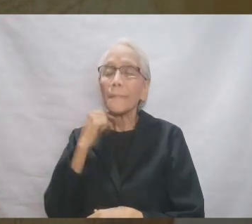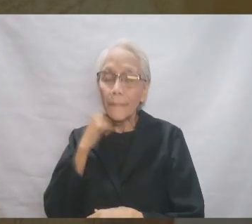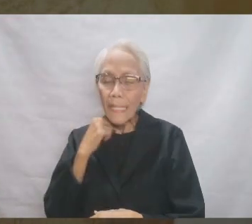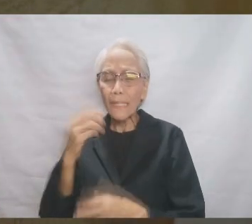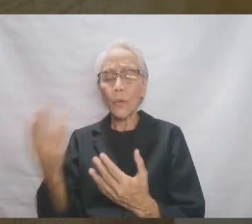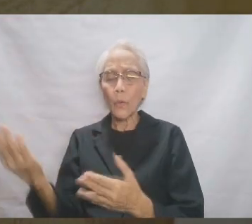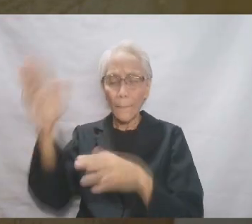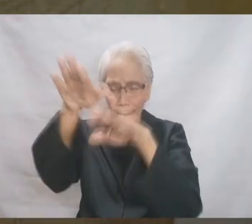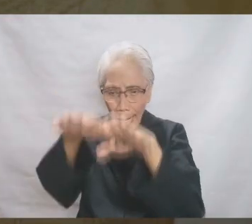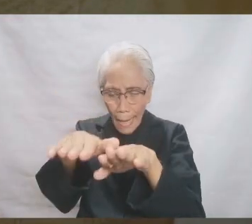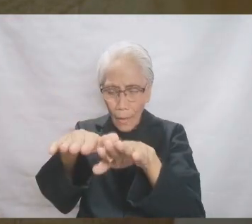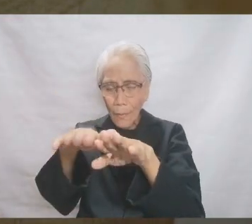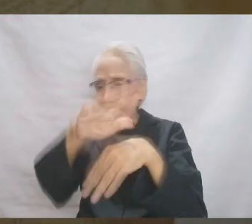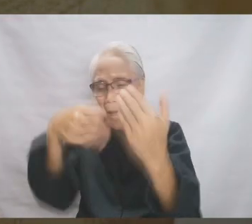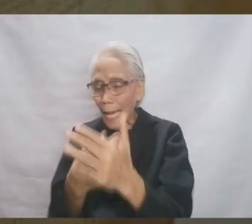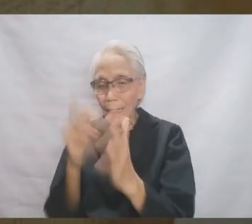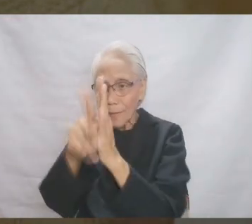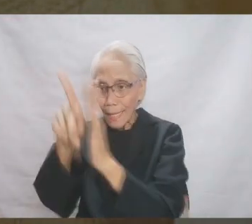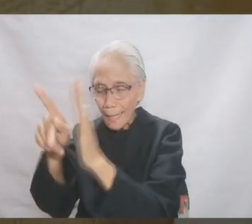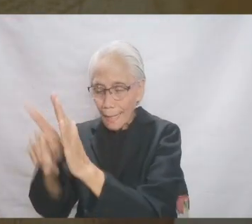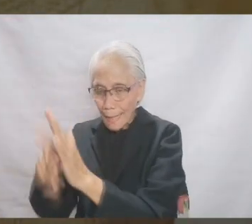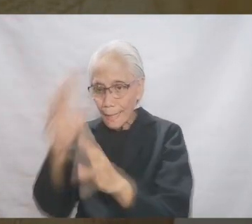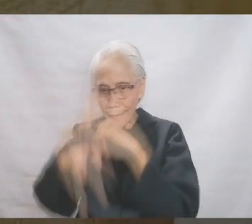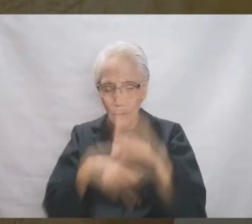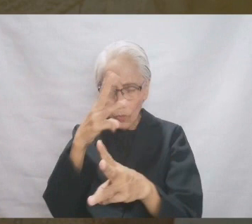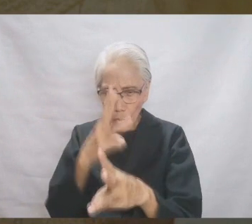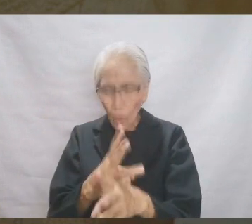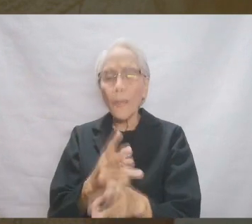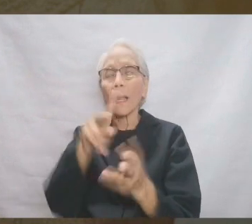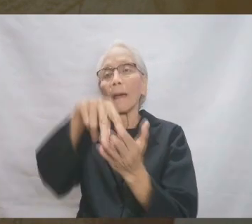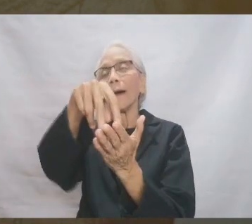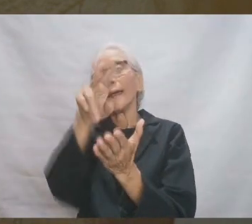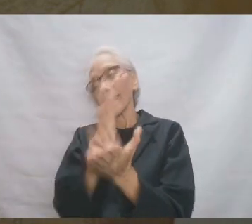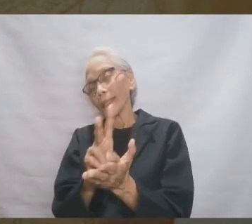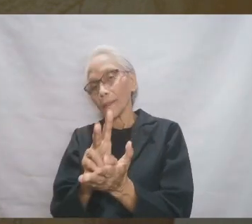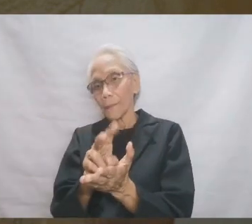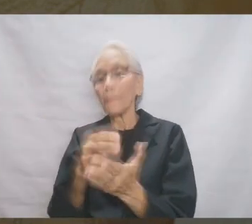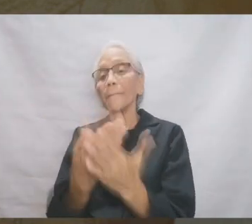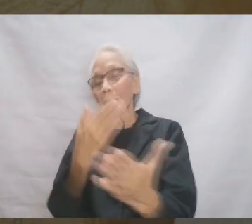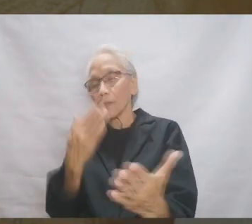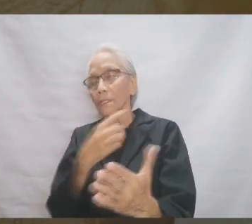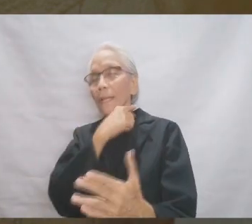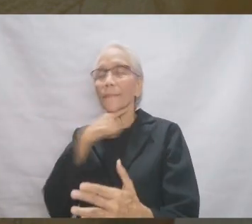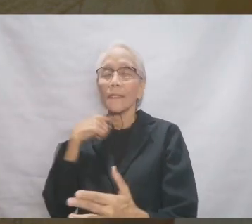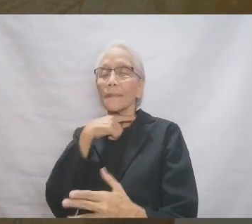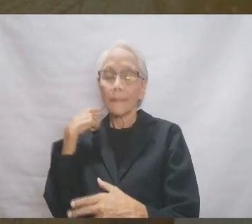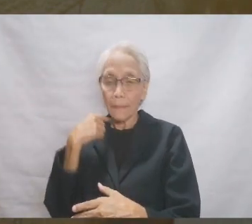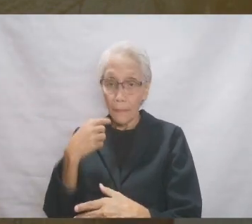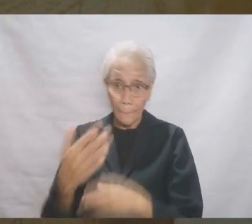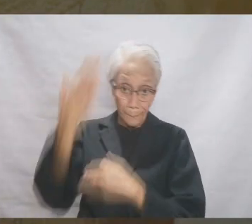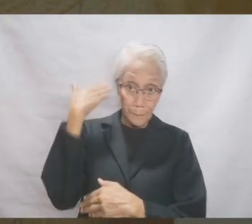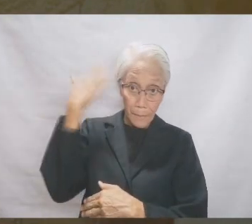priests para i-pray over ang mga mamamatay tao sa mundo para maslain na lang sila, mabuwal bago mamugot ng